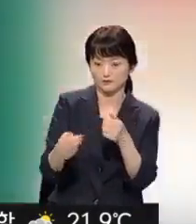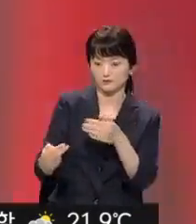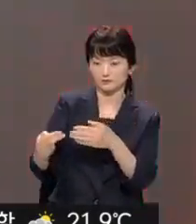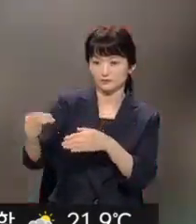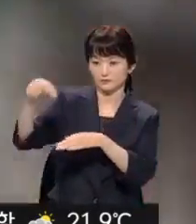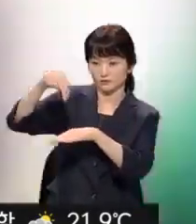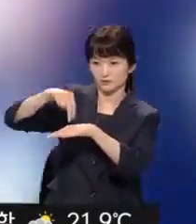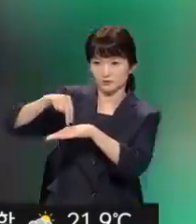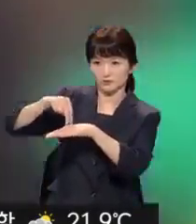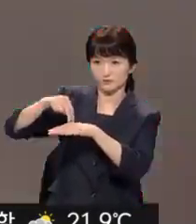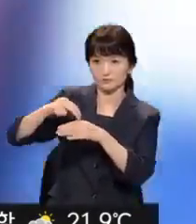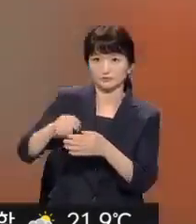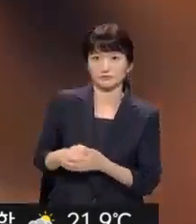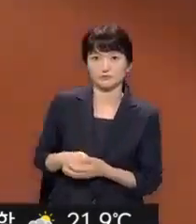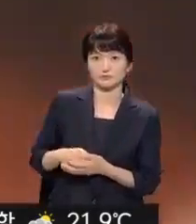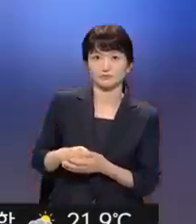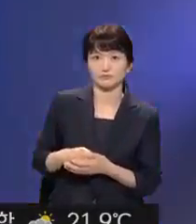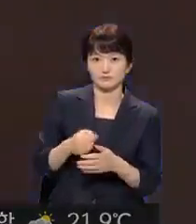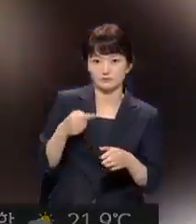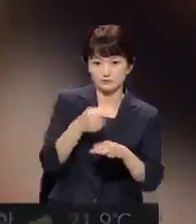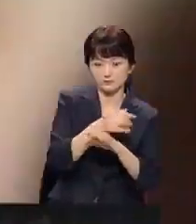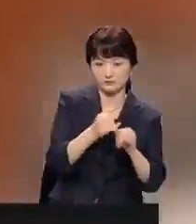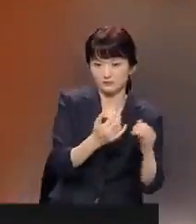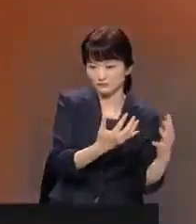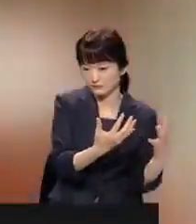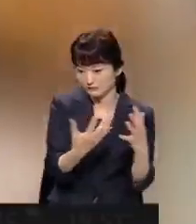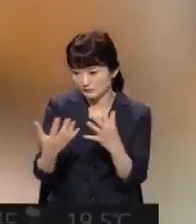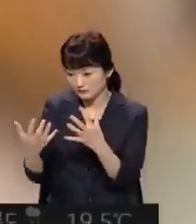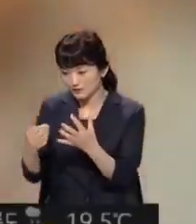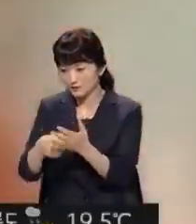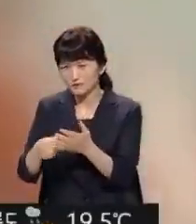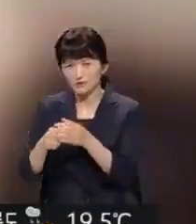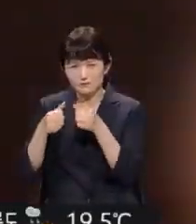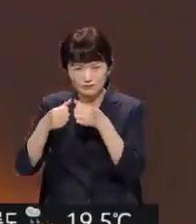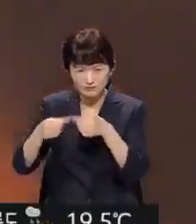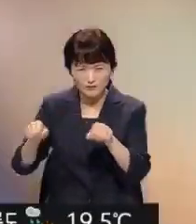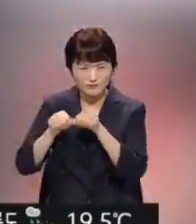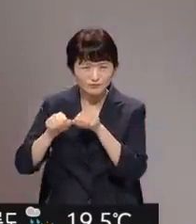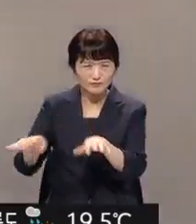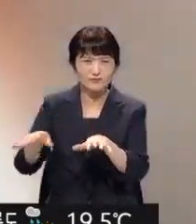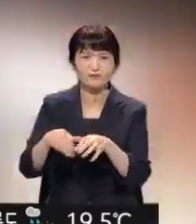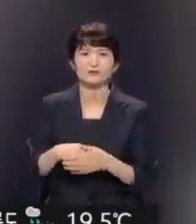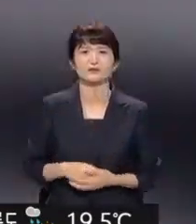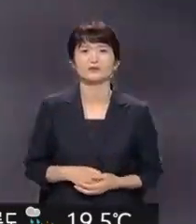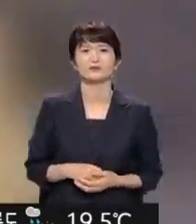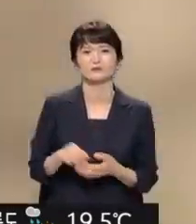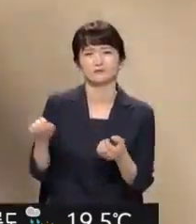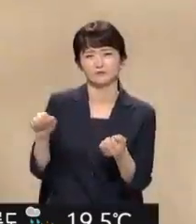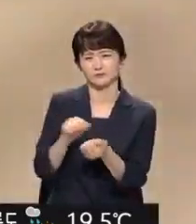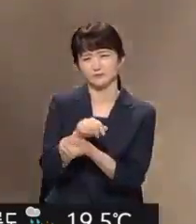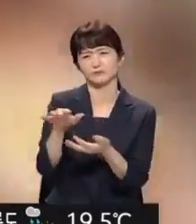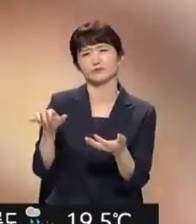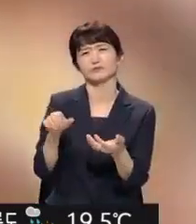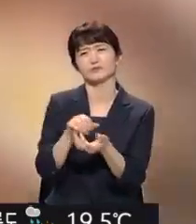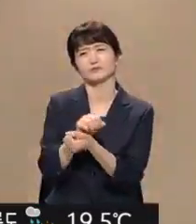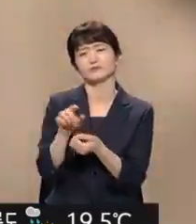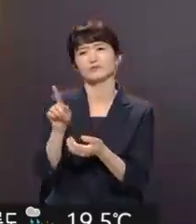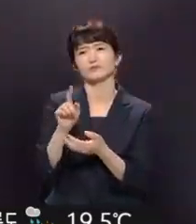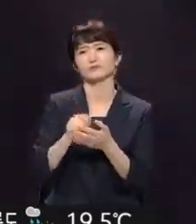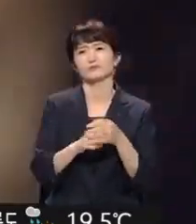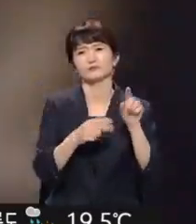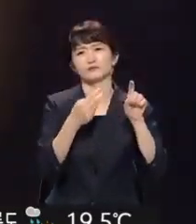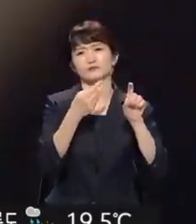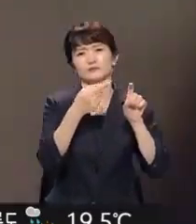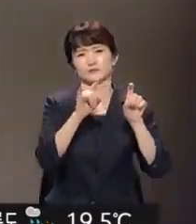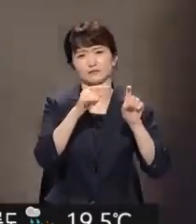나머지 사람들도 계산대 쪽으로 우르르 몰려들어서 물건들을 부숩니다. 아유, 왜 또 이래 또. 이렇게 난동을 부리고 있는 사람들, 다름이